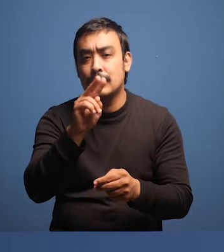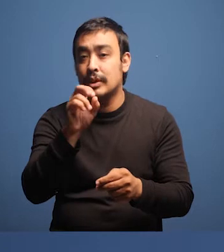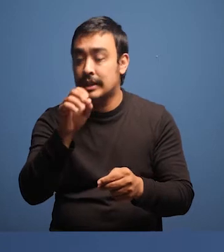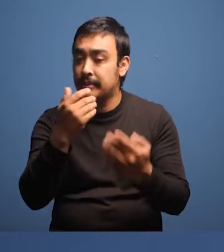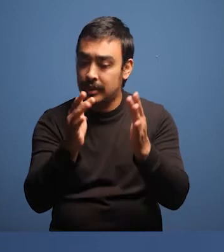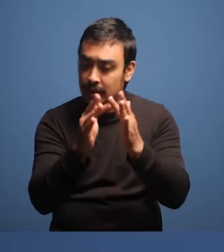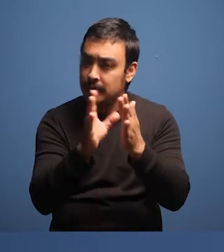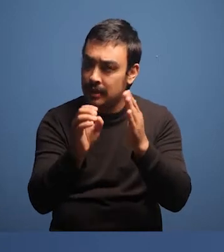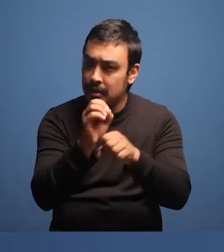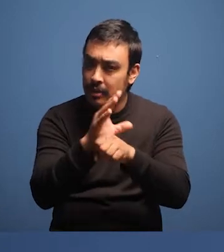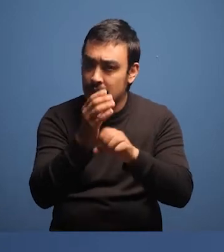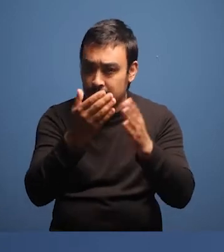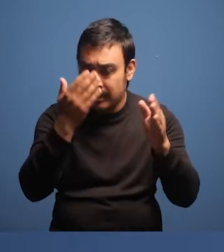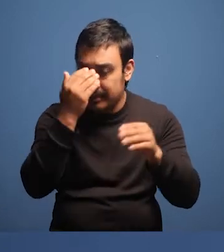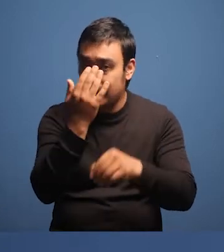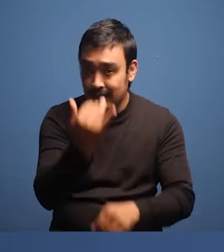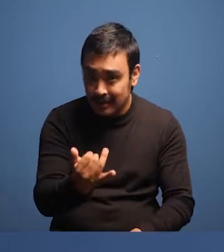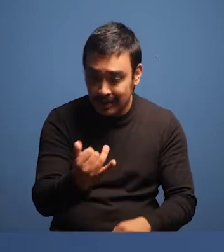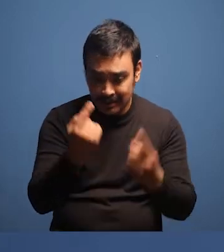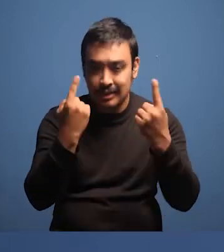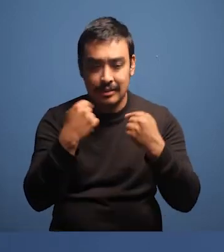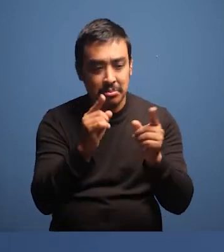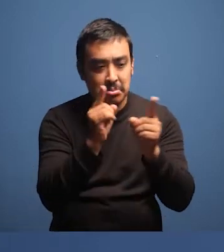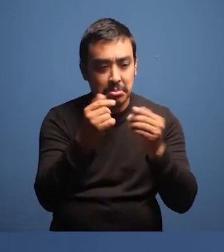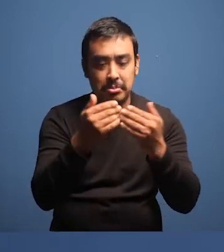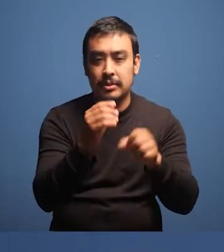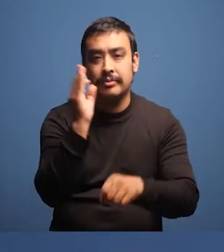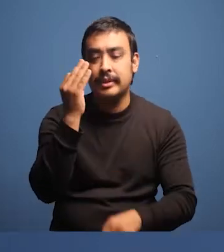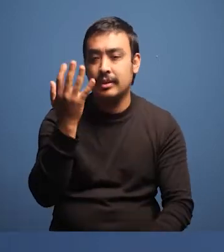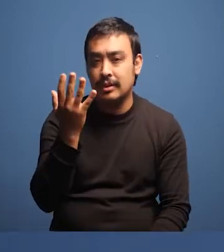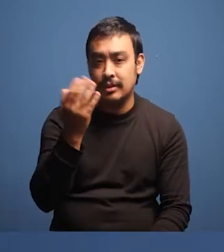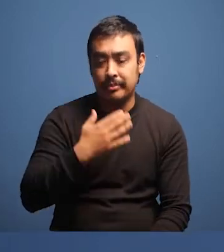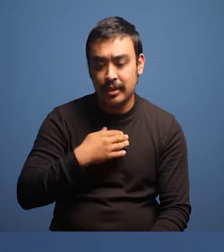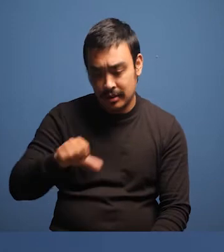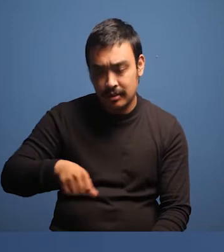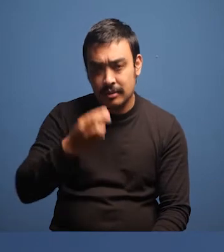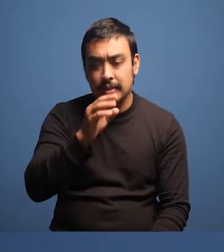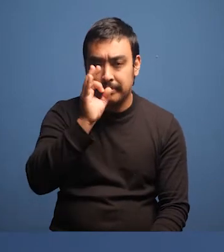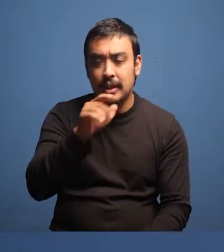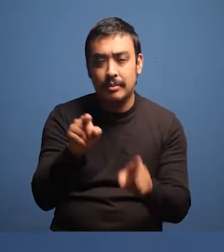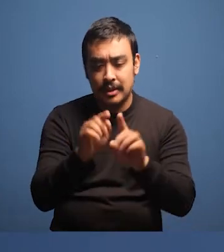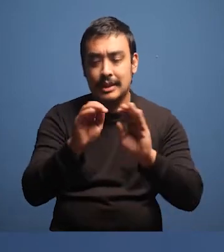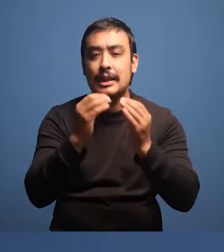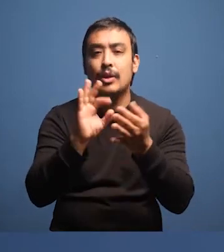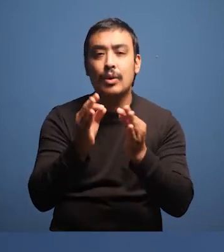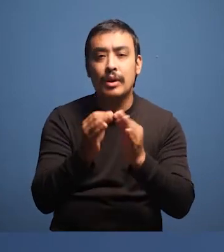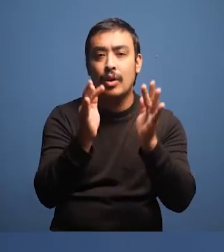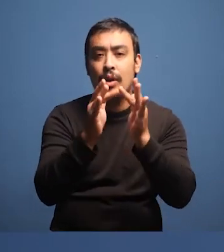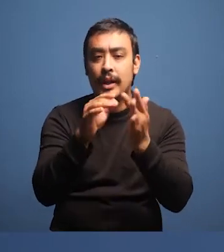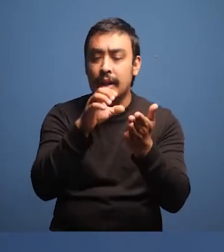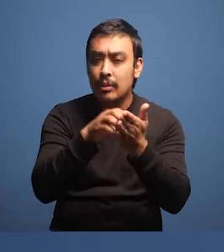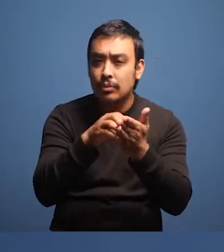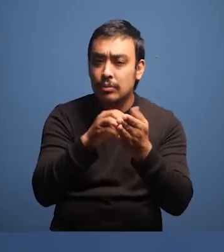कोभिड पेन्डेमिकको कारणले गर्दाखेरि फिजिकल्ली गर्ने इन्भाइरोमेन्टै थिएन। सो मेरो लाइफमा चाहिँ यदि रियलमै भन्ने हो भने सोसियल मिडिया अनलाइन प्लेटफर्म भनेको मेरो लागि